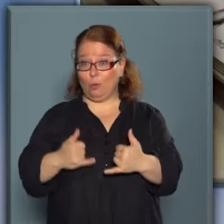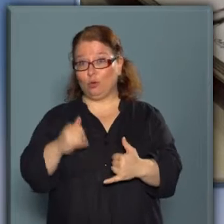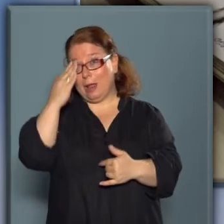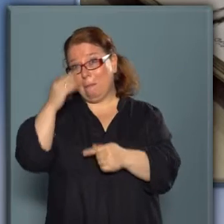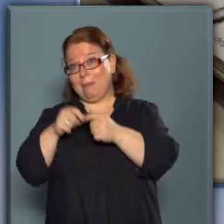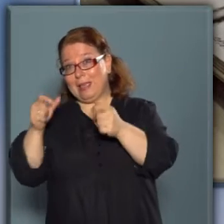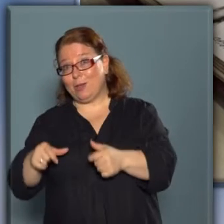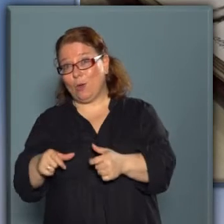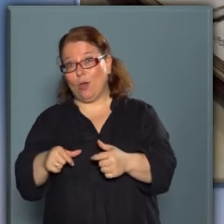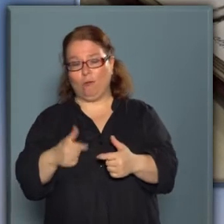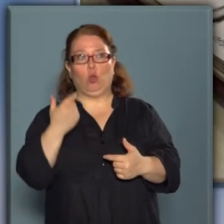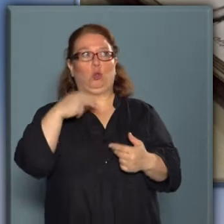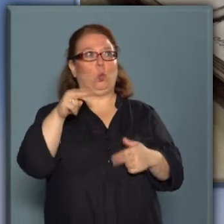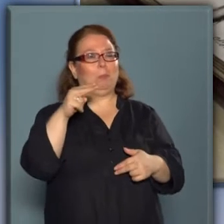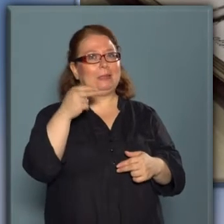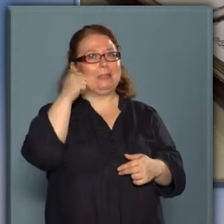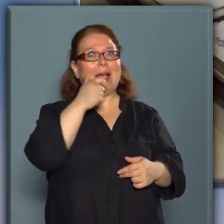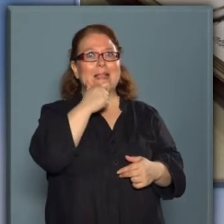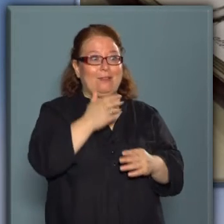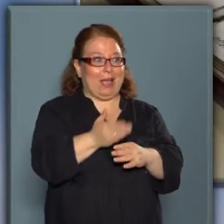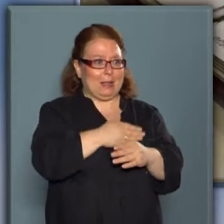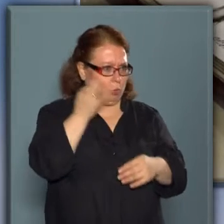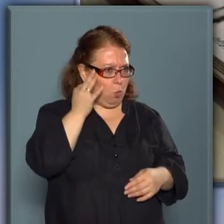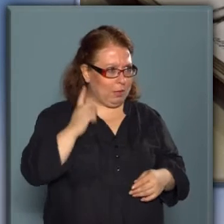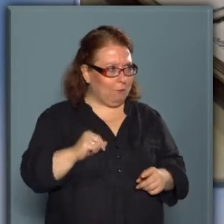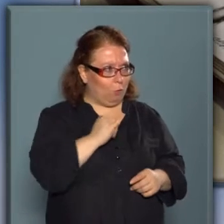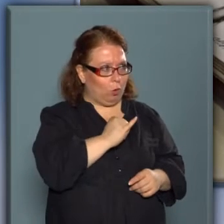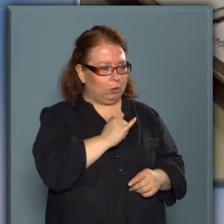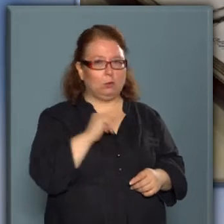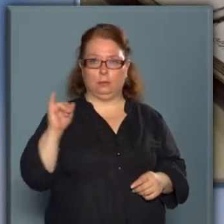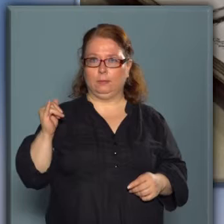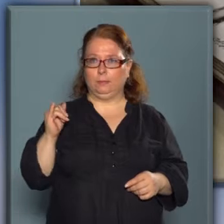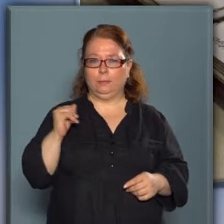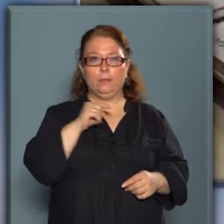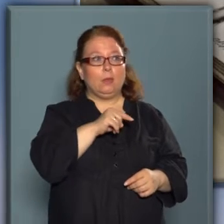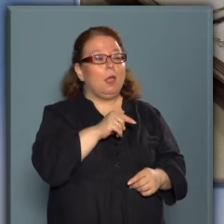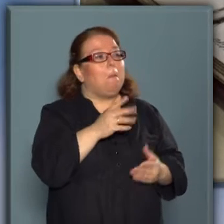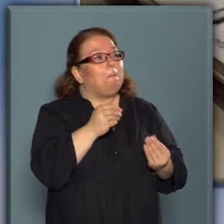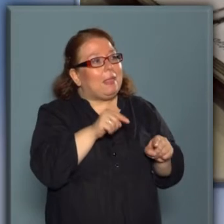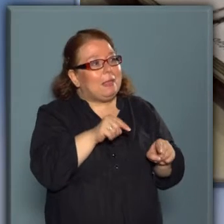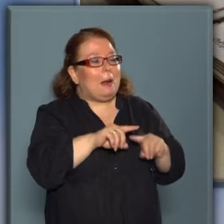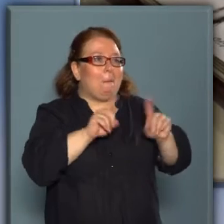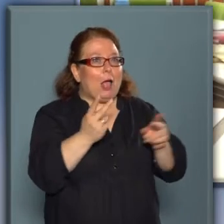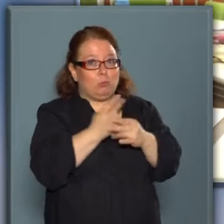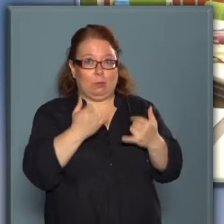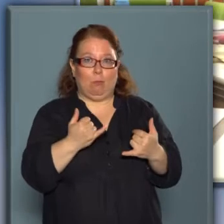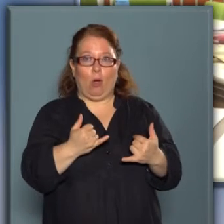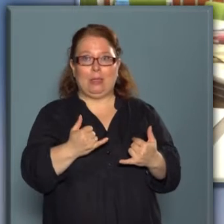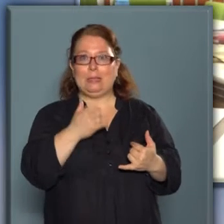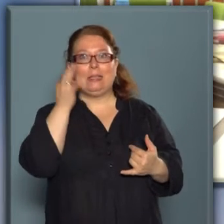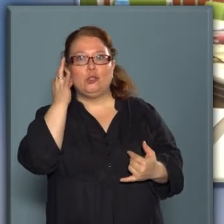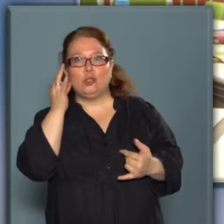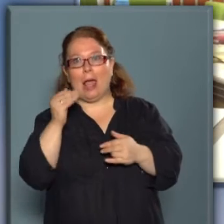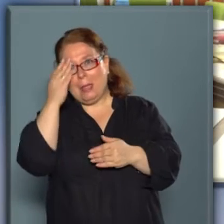a világa egy több mint 100 évvel ezelőtti, egy hölgyé volt, ugye, az emlékkönyv? Hogy mennyiben volt más, mint mondjuk egy